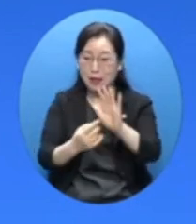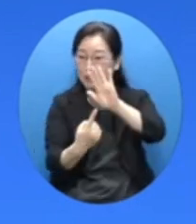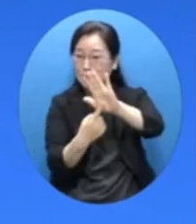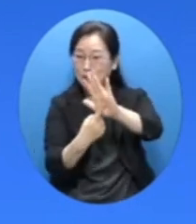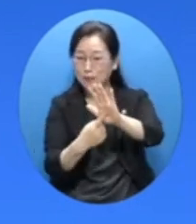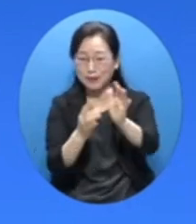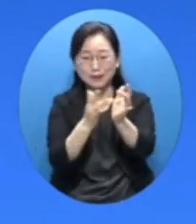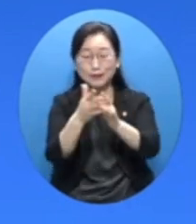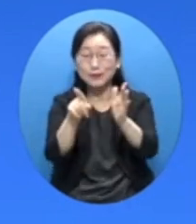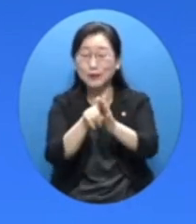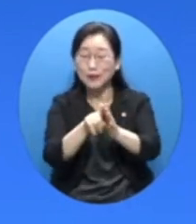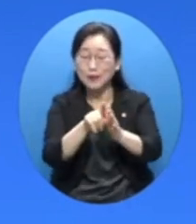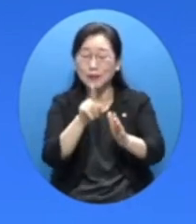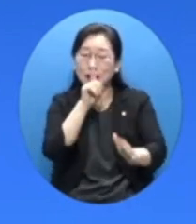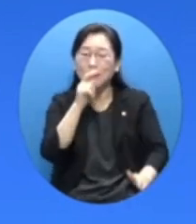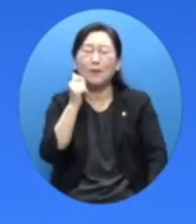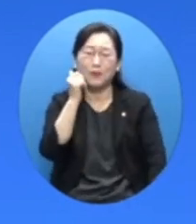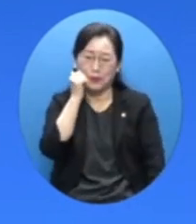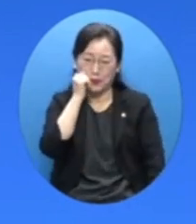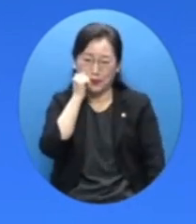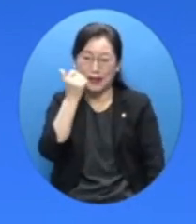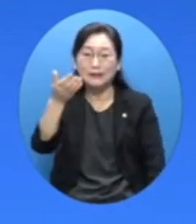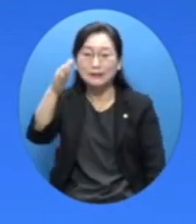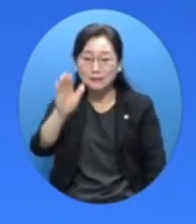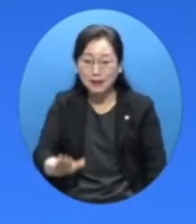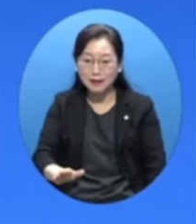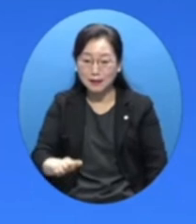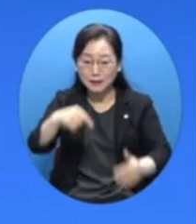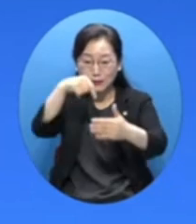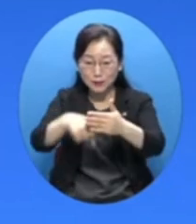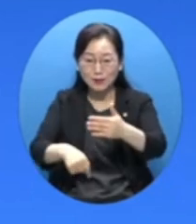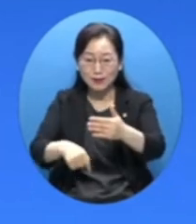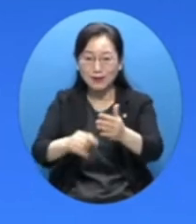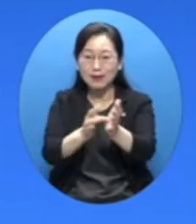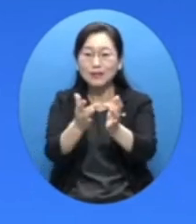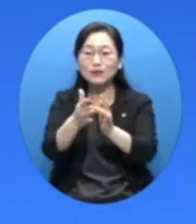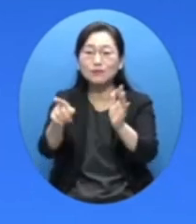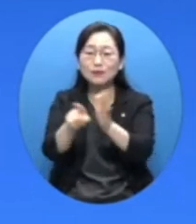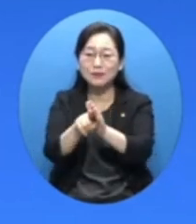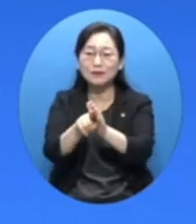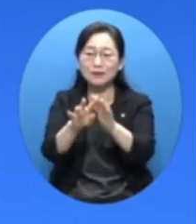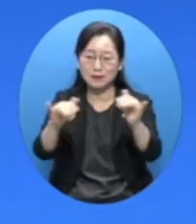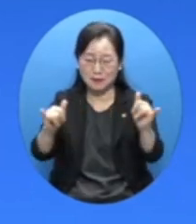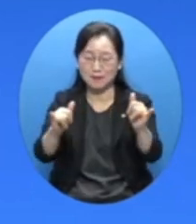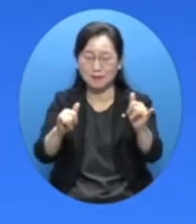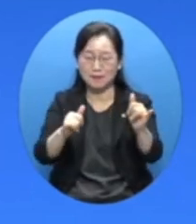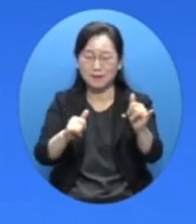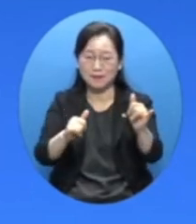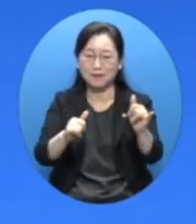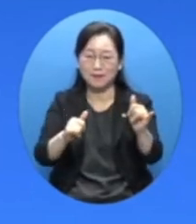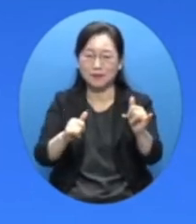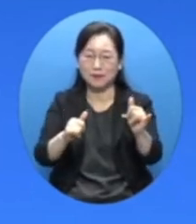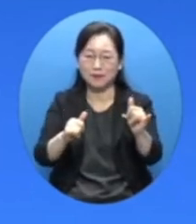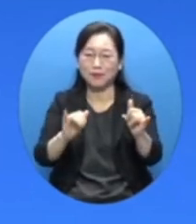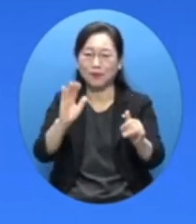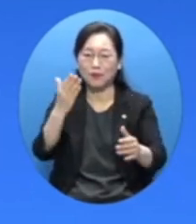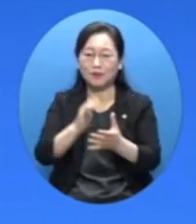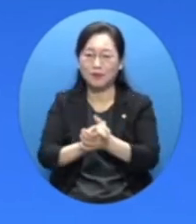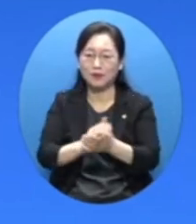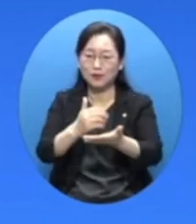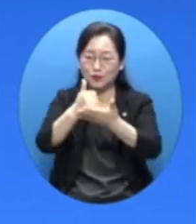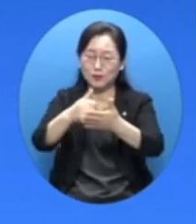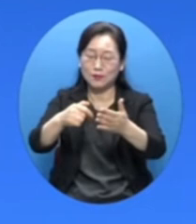선포하진 않았지만은 예수를 믿는 주님의 제자가 되어서 주님의